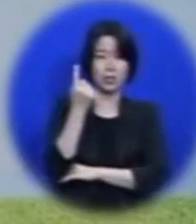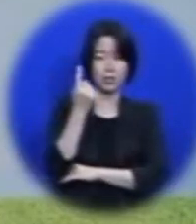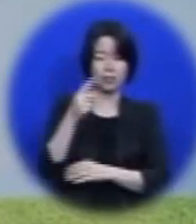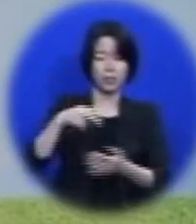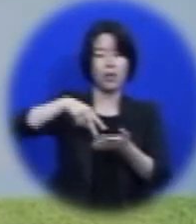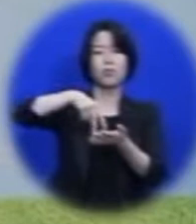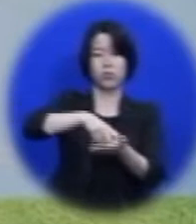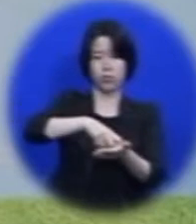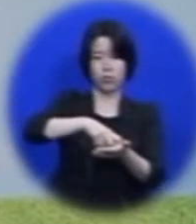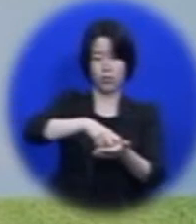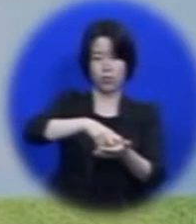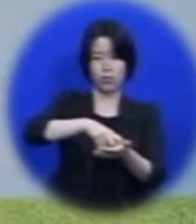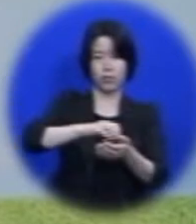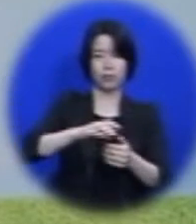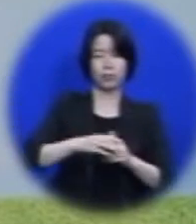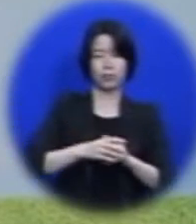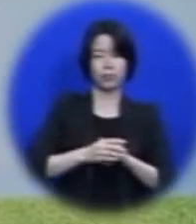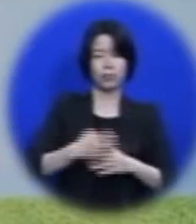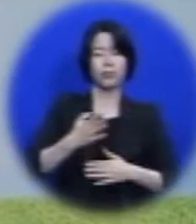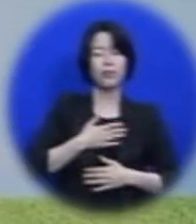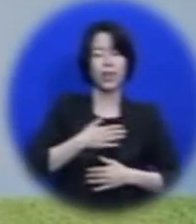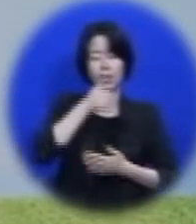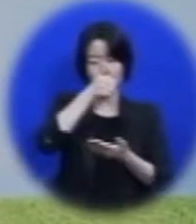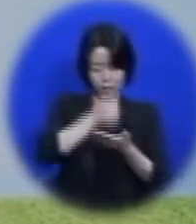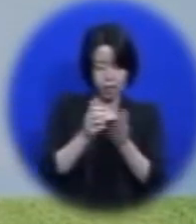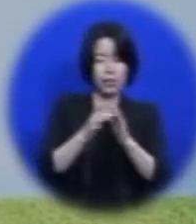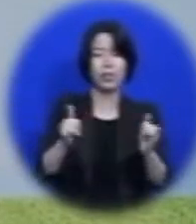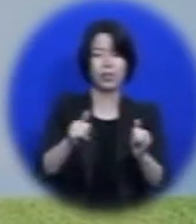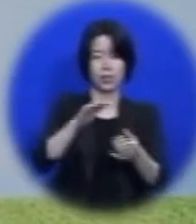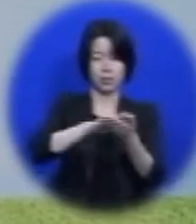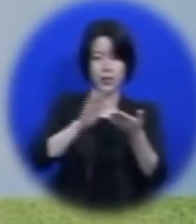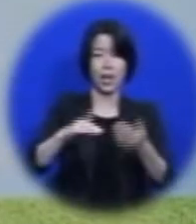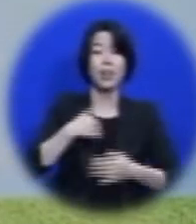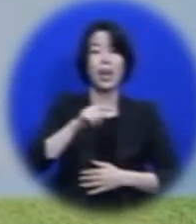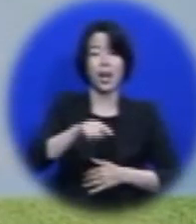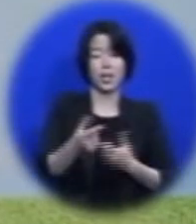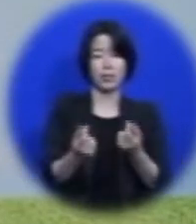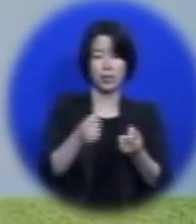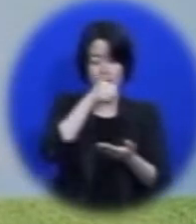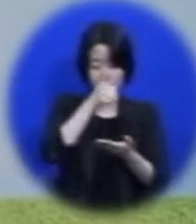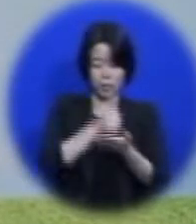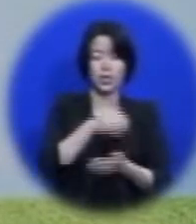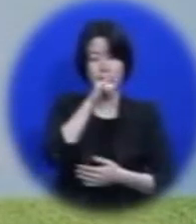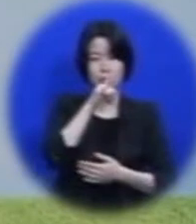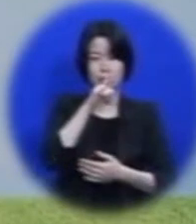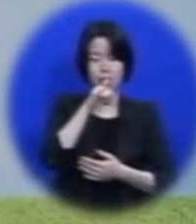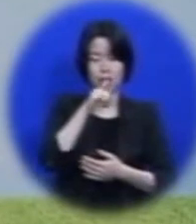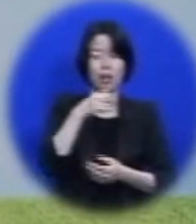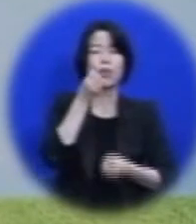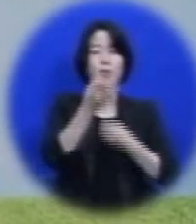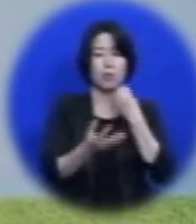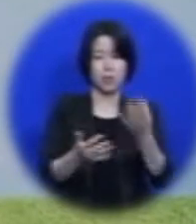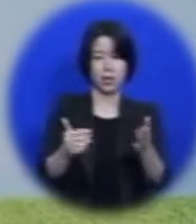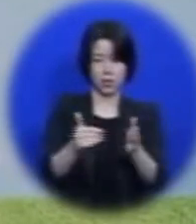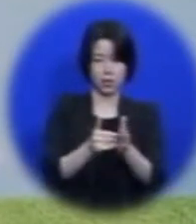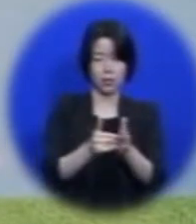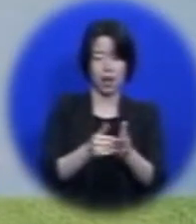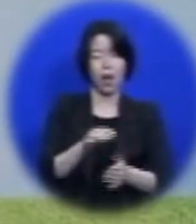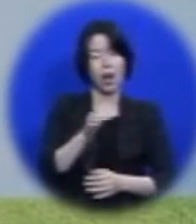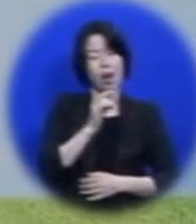무릎을 꿇었습니다. 내가 죄인입니다. 내가 그런 죄를 지었습니다. 그렇게 고백을 했습니다.